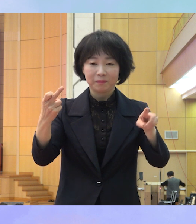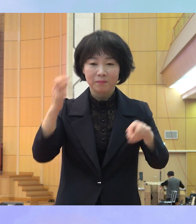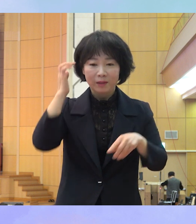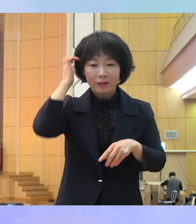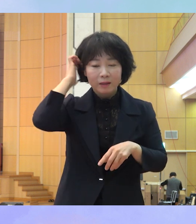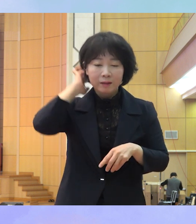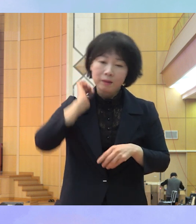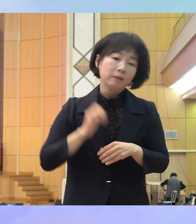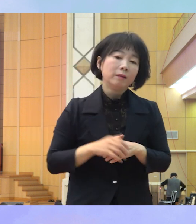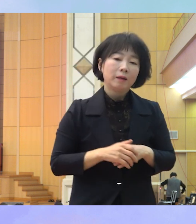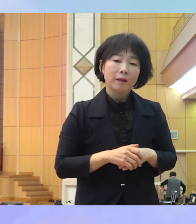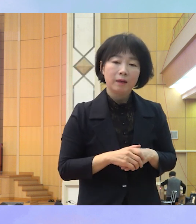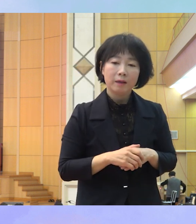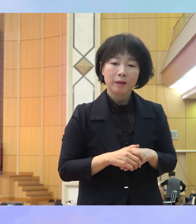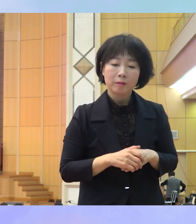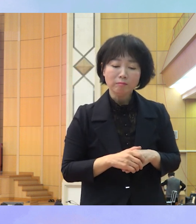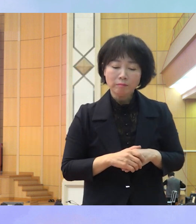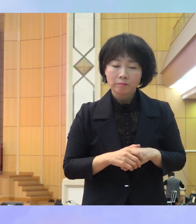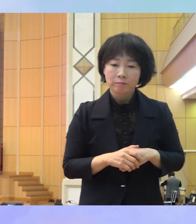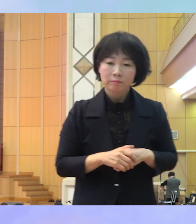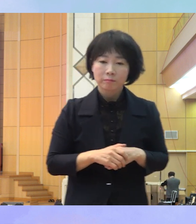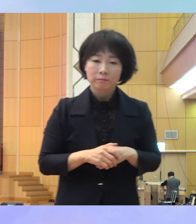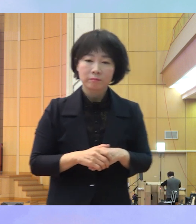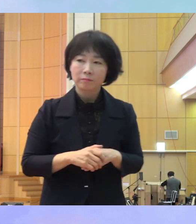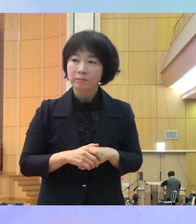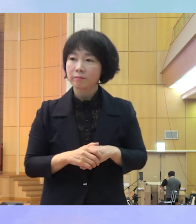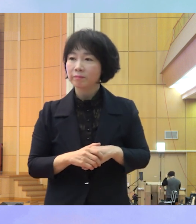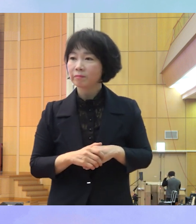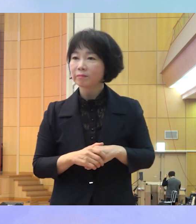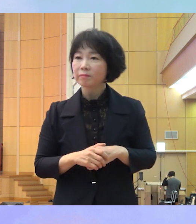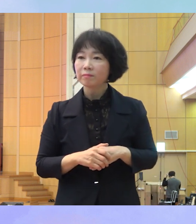출애굽기 12장 21절